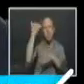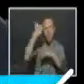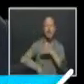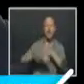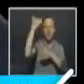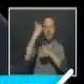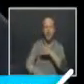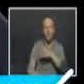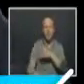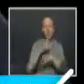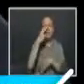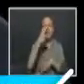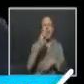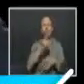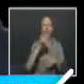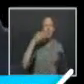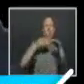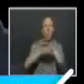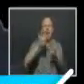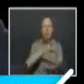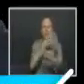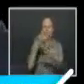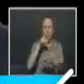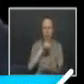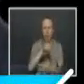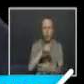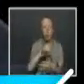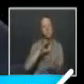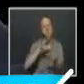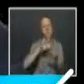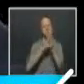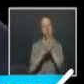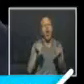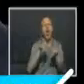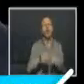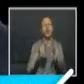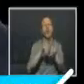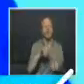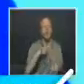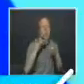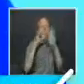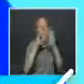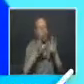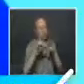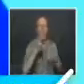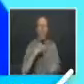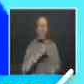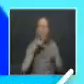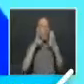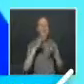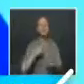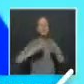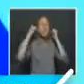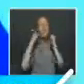בסוף, בסוף, זה נראה שכל מי שנכנס למערכת הזאת, נהיה אותו דבר. אני מאמין, ואני לא מאמין, אני